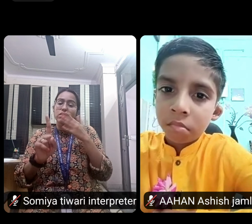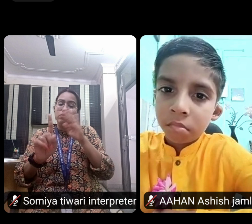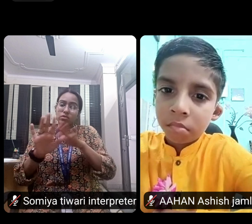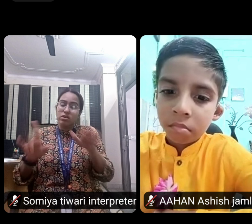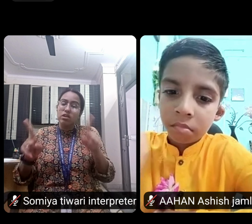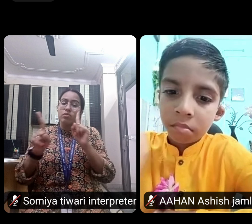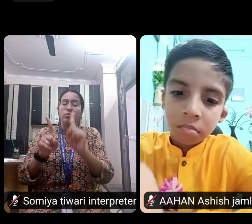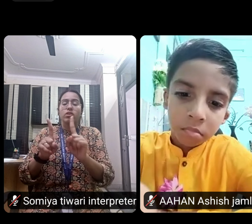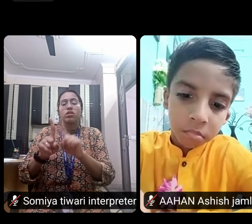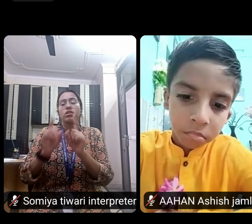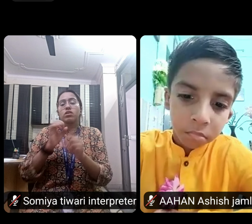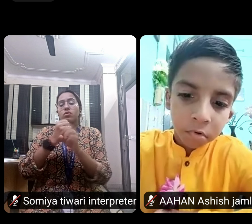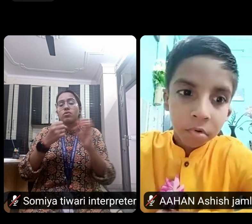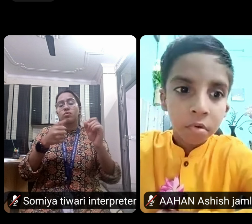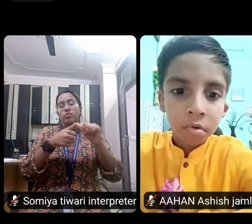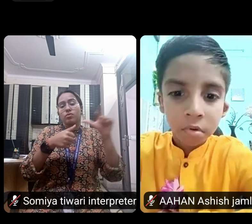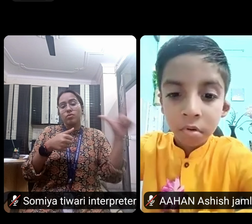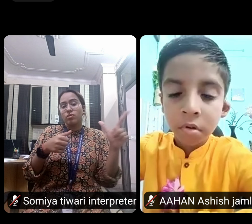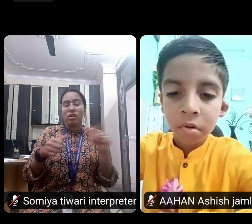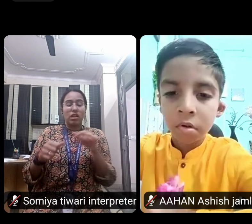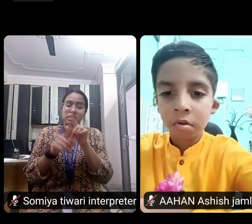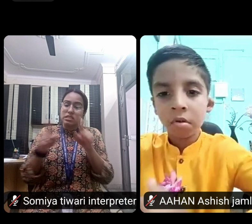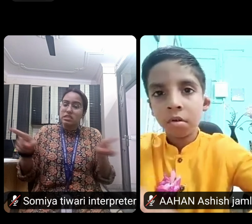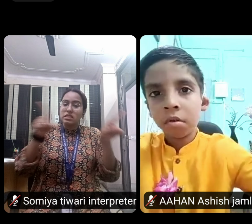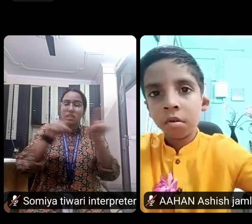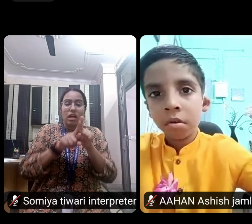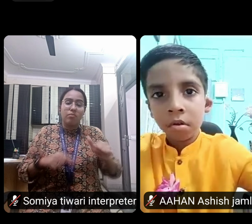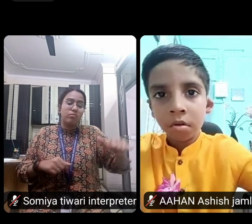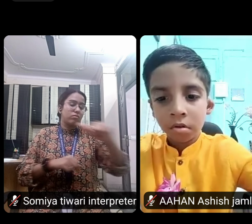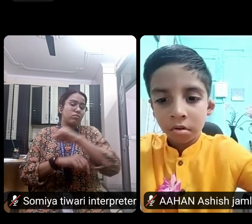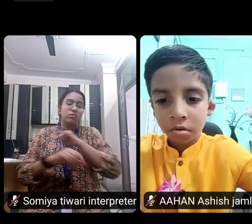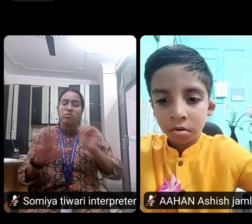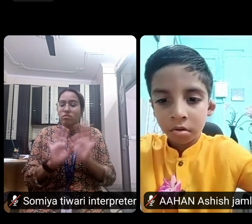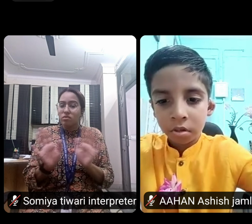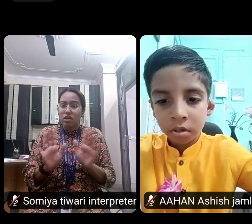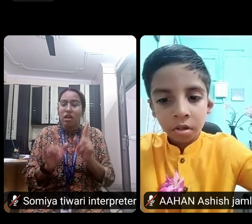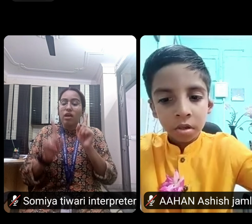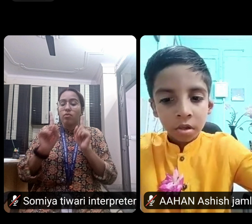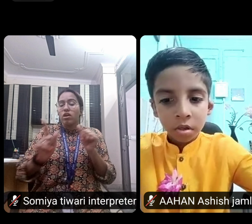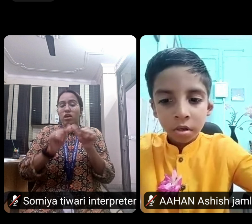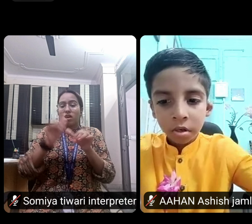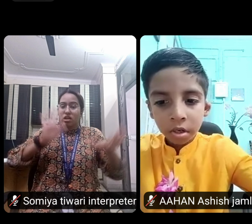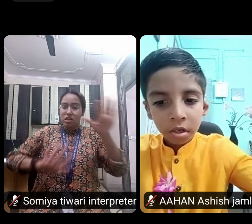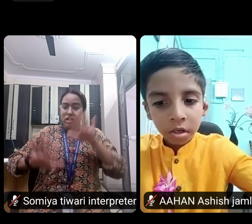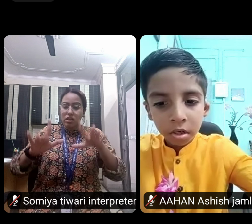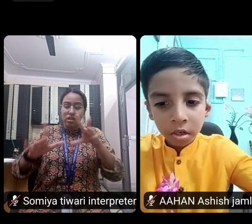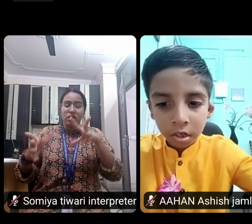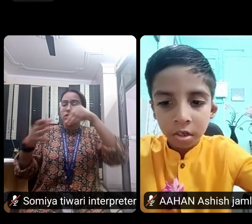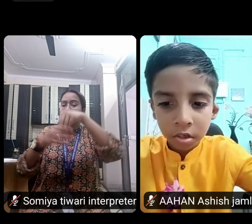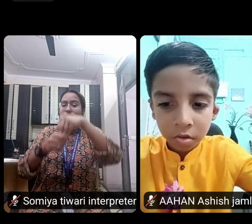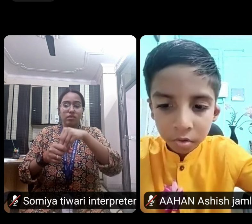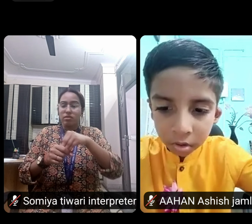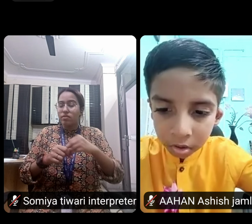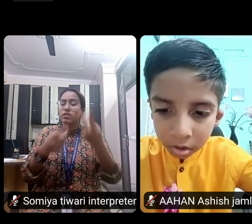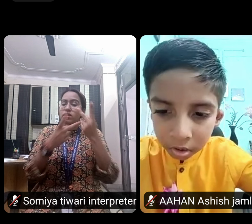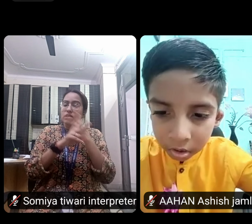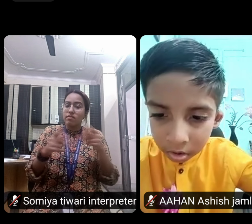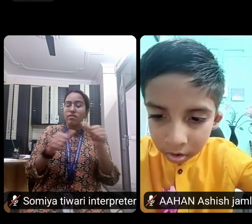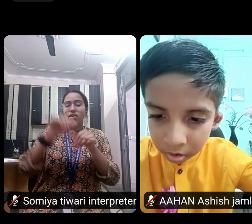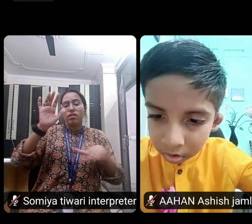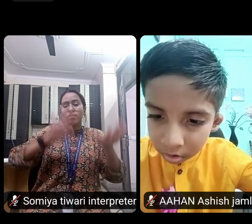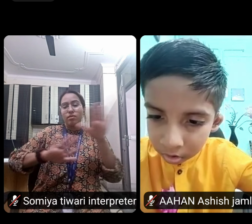गोल सेटिंग हर बच्चे के लिए नहीं है, हर एक्टिविटी अलग अलग तरीके से करवानी होती है हर